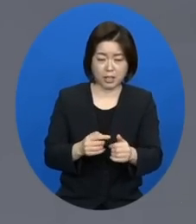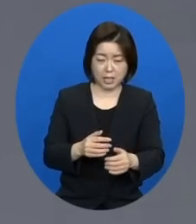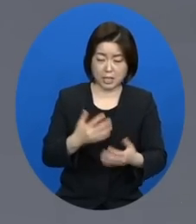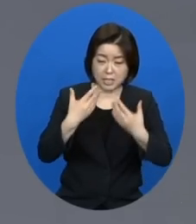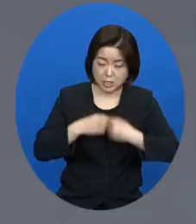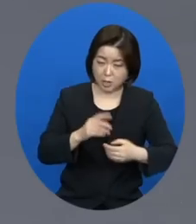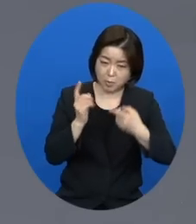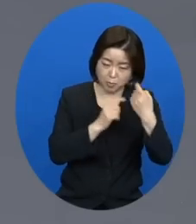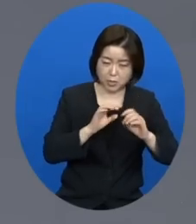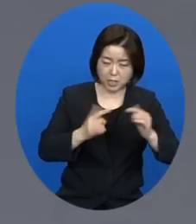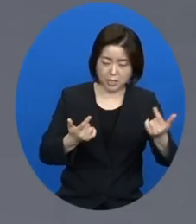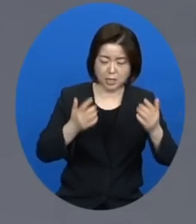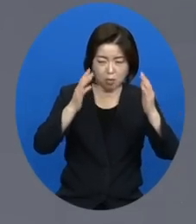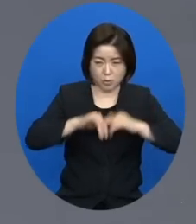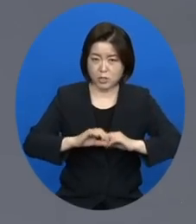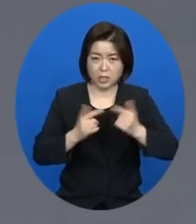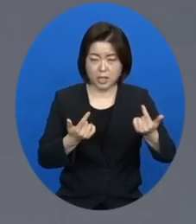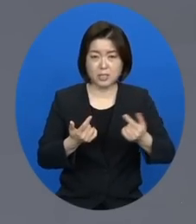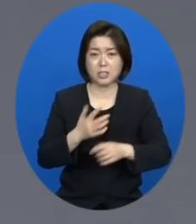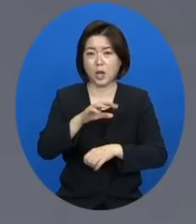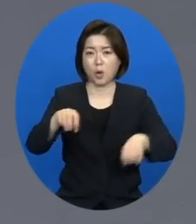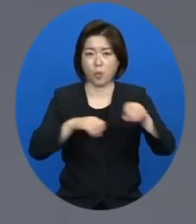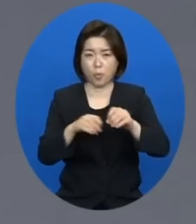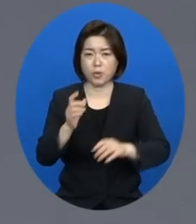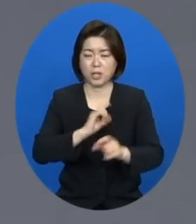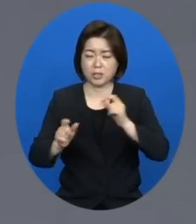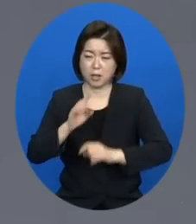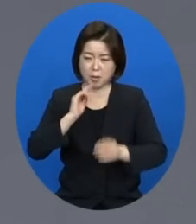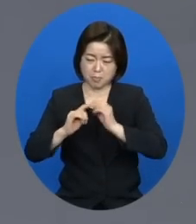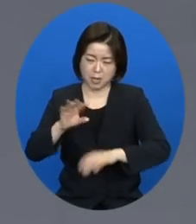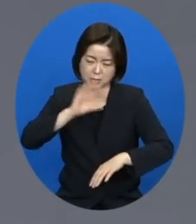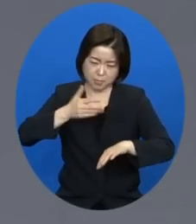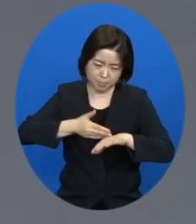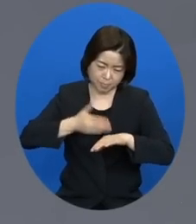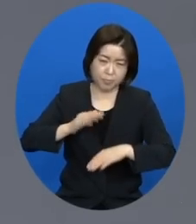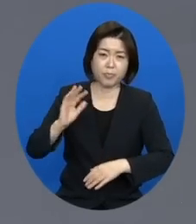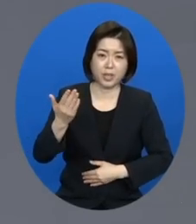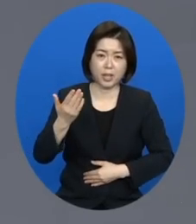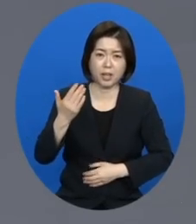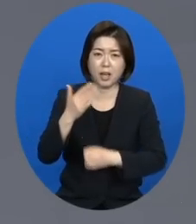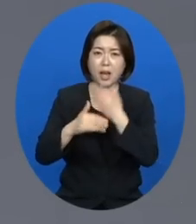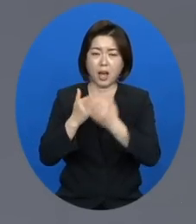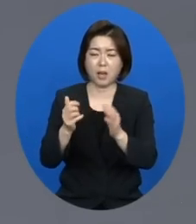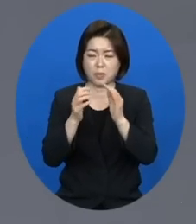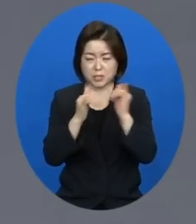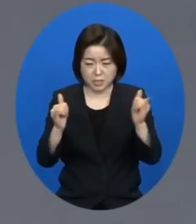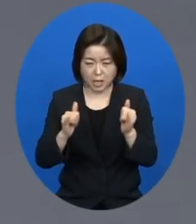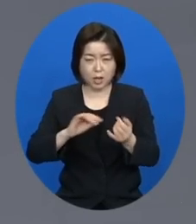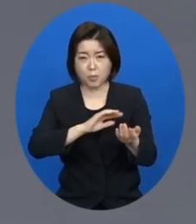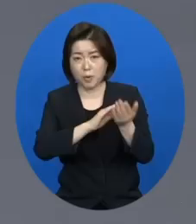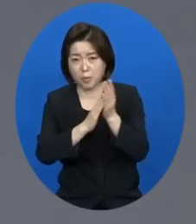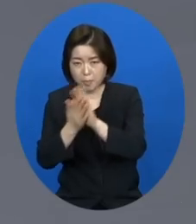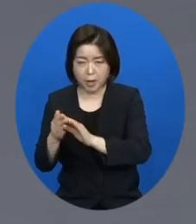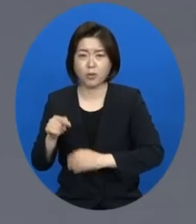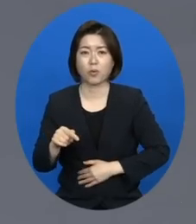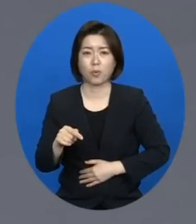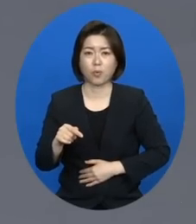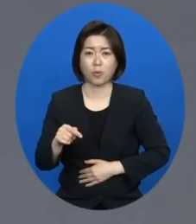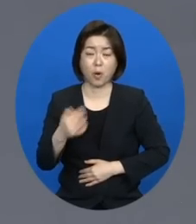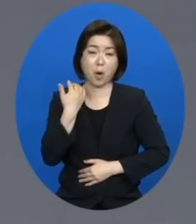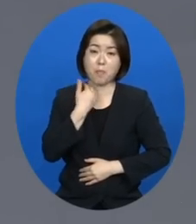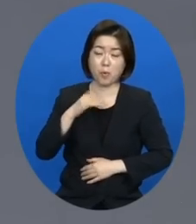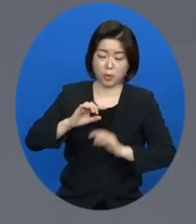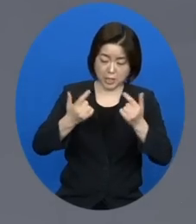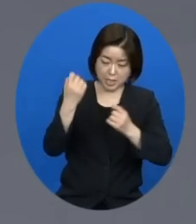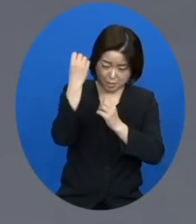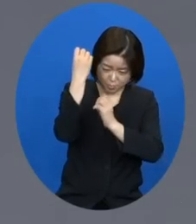아니라 무너지는 것이 아니라 오히려 말씀으로 단련되더라는 것이죠. 하나님의 사람으로 변화되라는 것이죠. 그의 보이지 않는